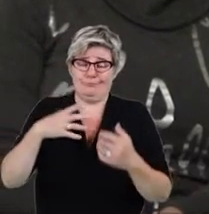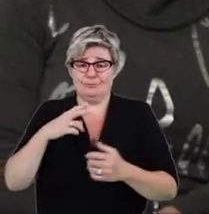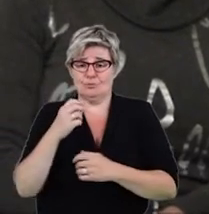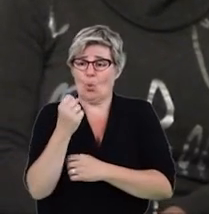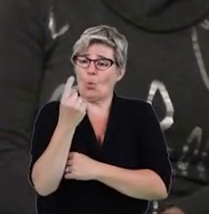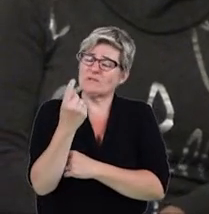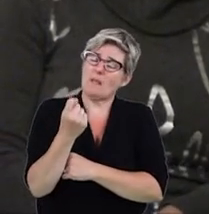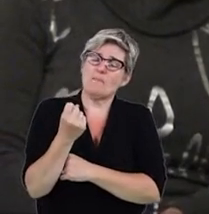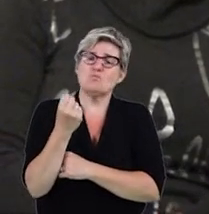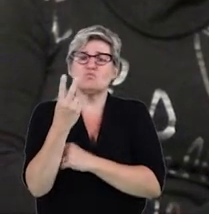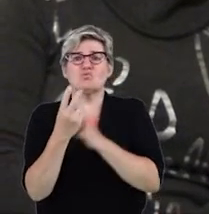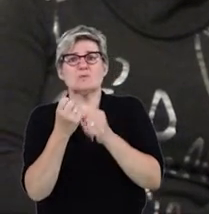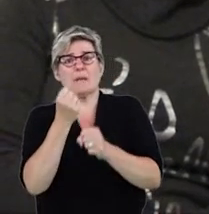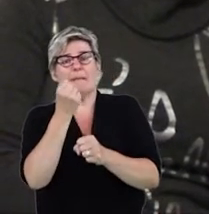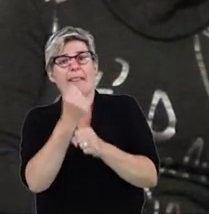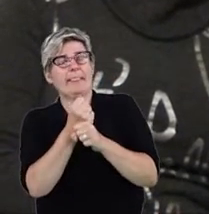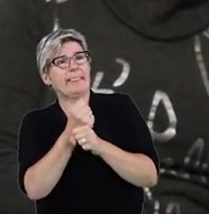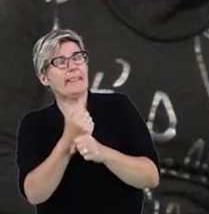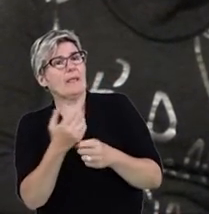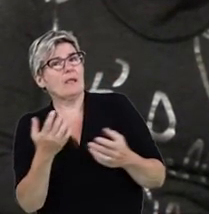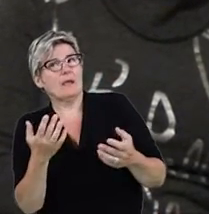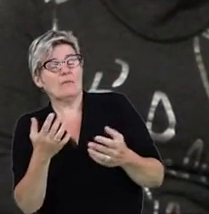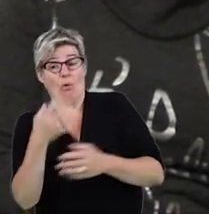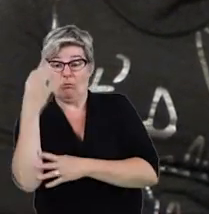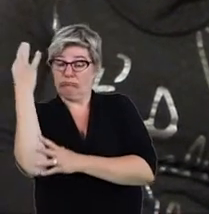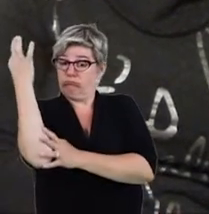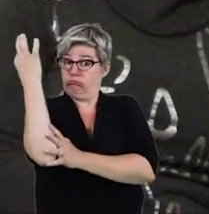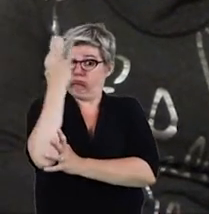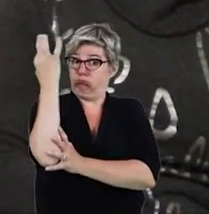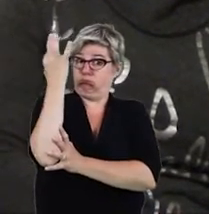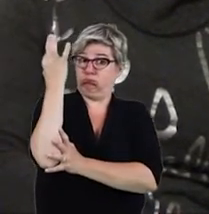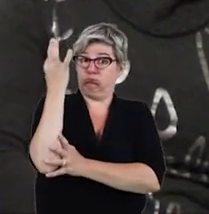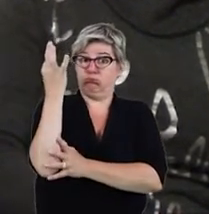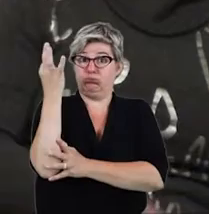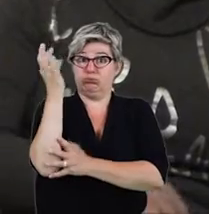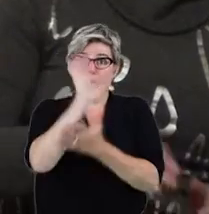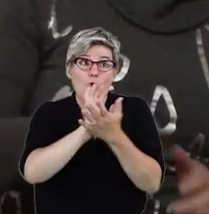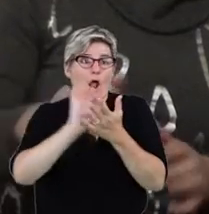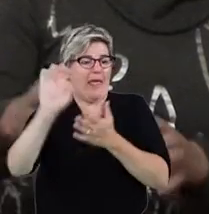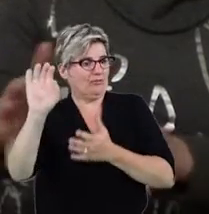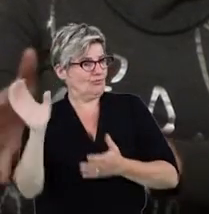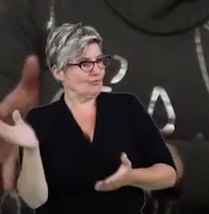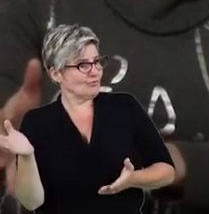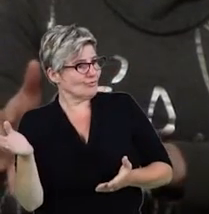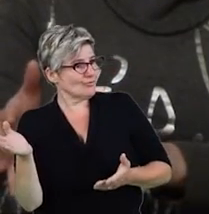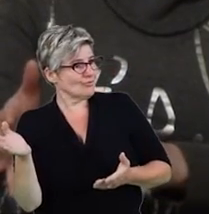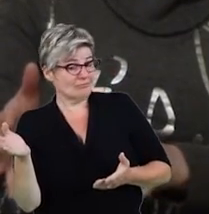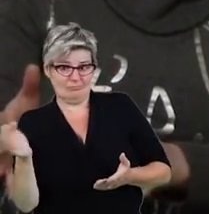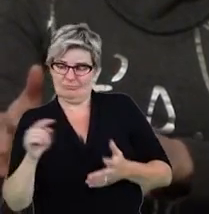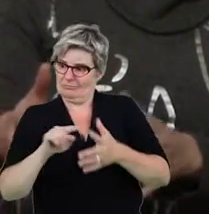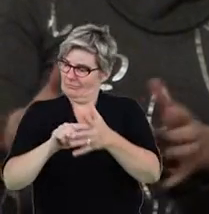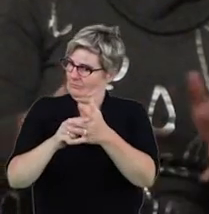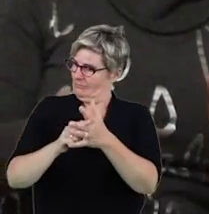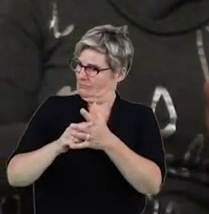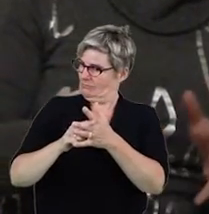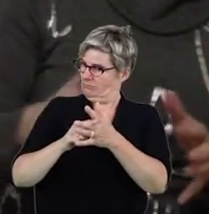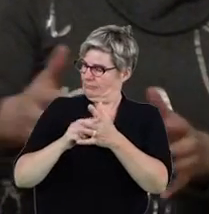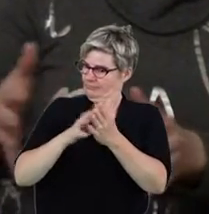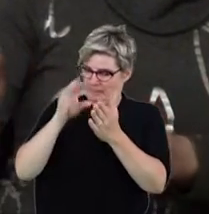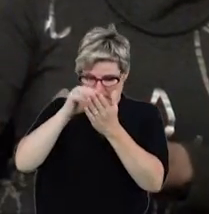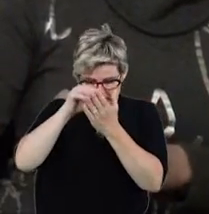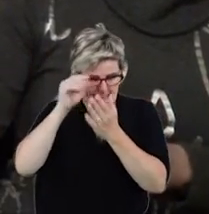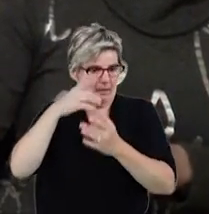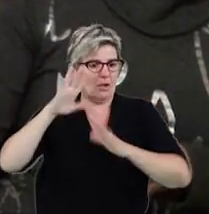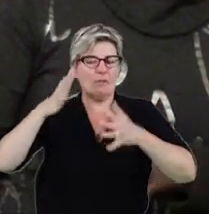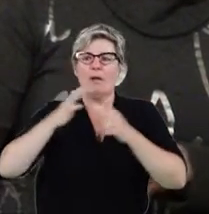en 11e année, 12e année, elle a commencé à faire des cours au collège. Fait que là, elle devait